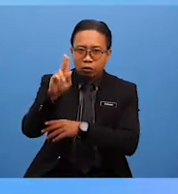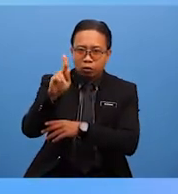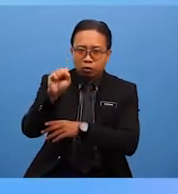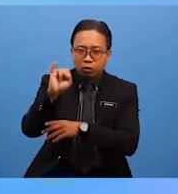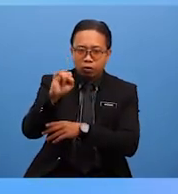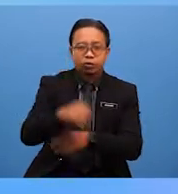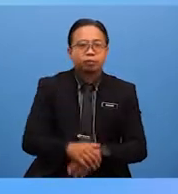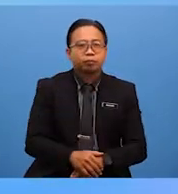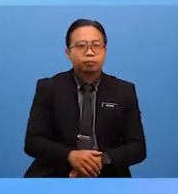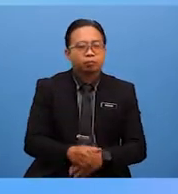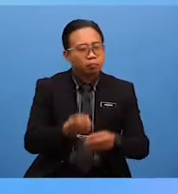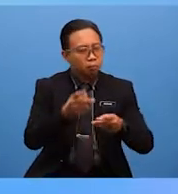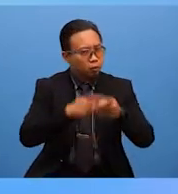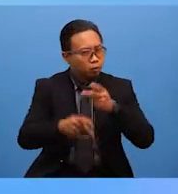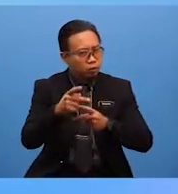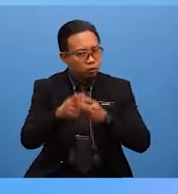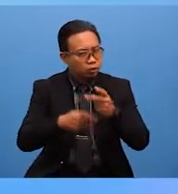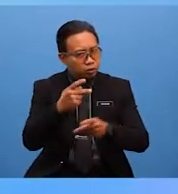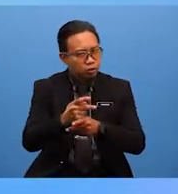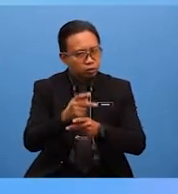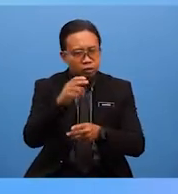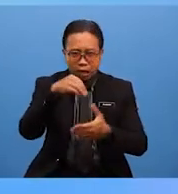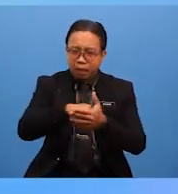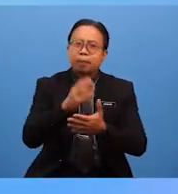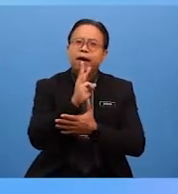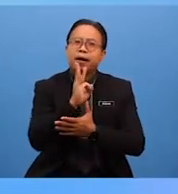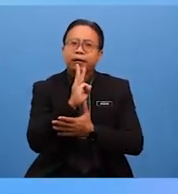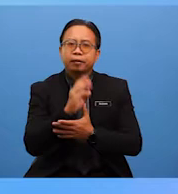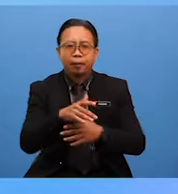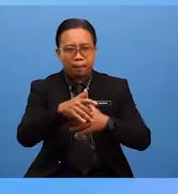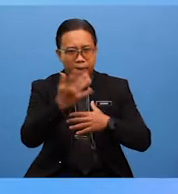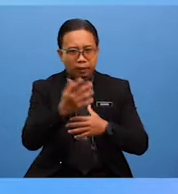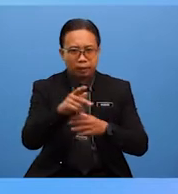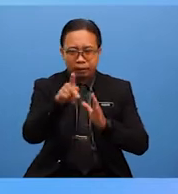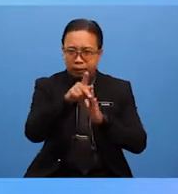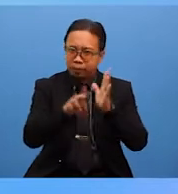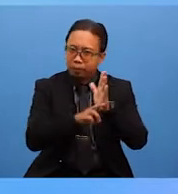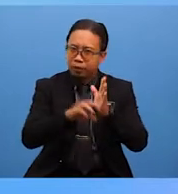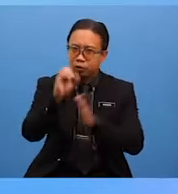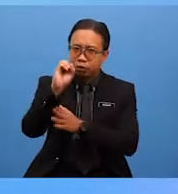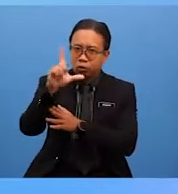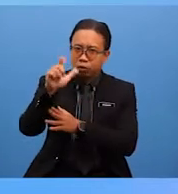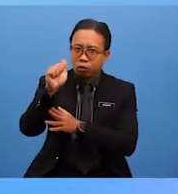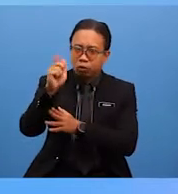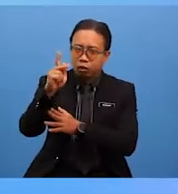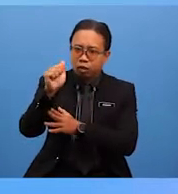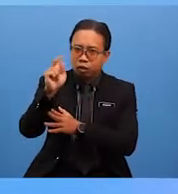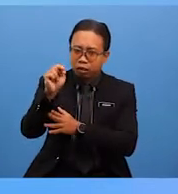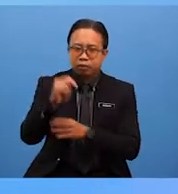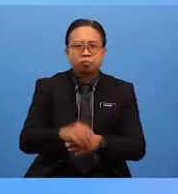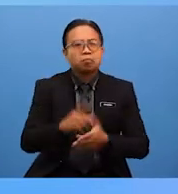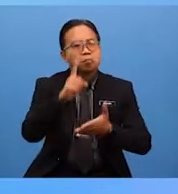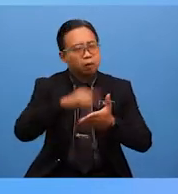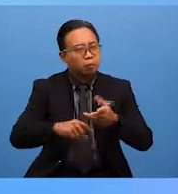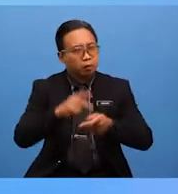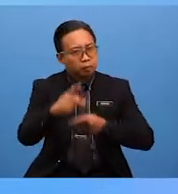proses pemindahan HP yang berlaku di dalam benda lir Ai aperol akan dan apakah pula